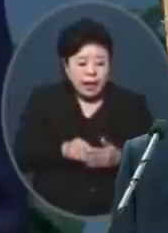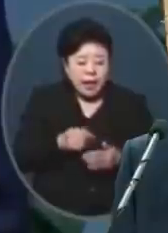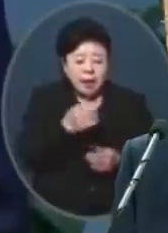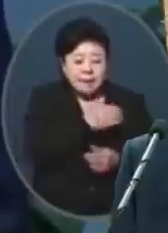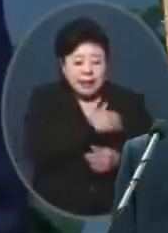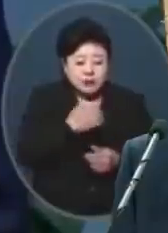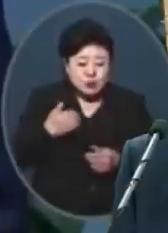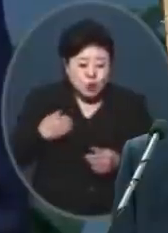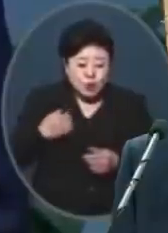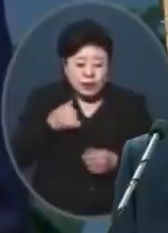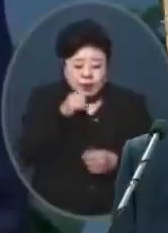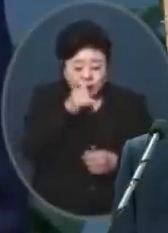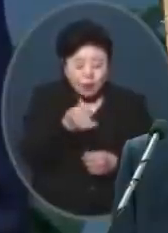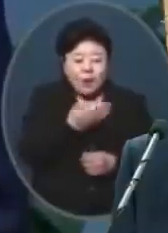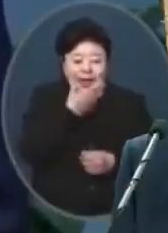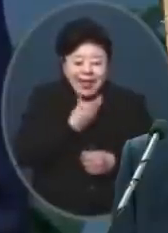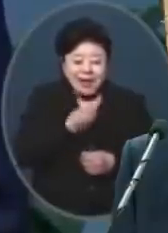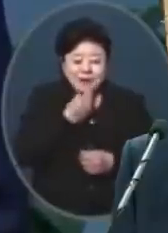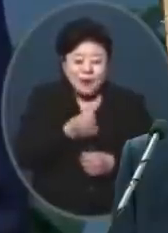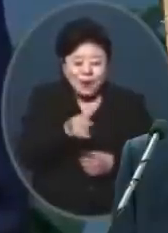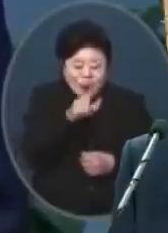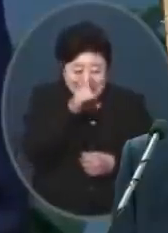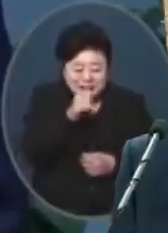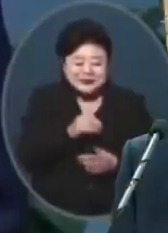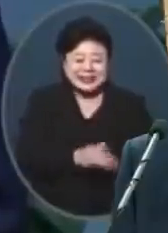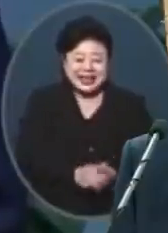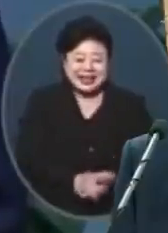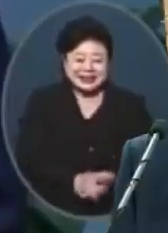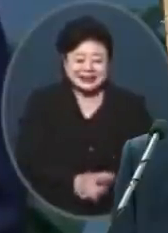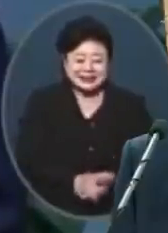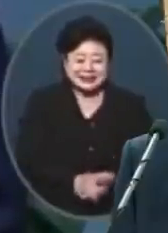만족함이 있고 행복이 있습니다